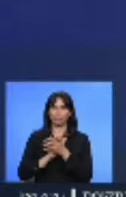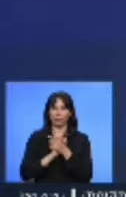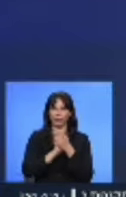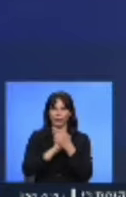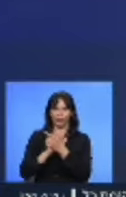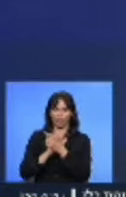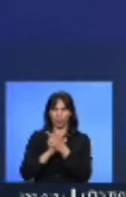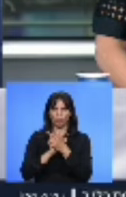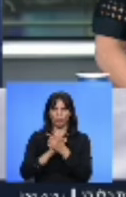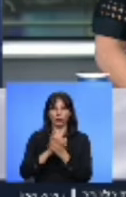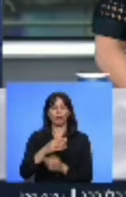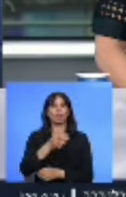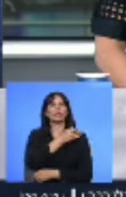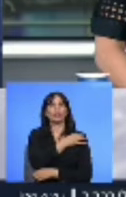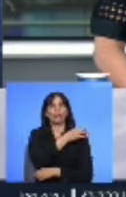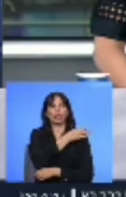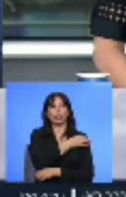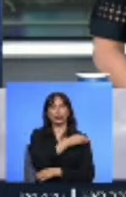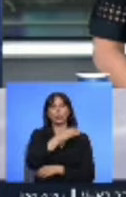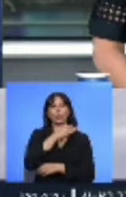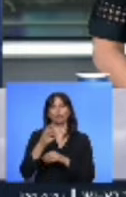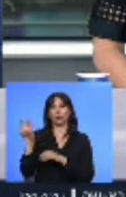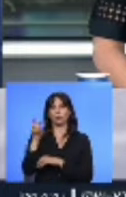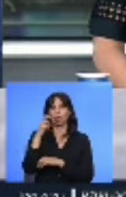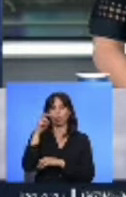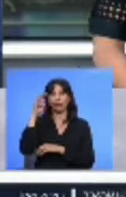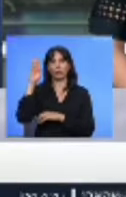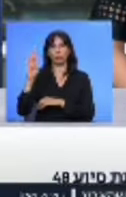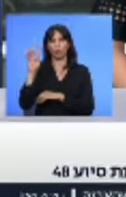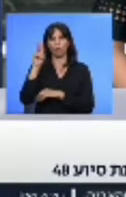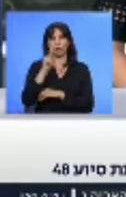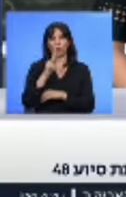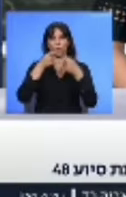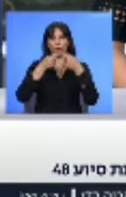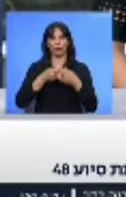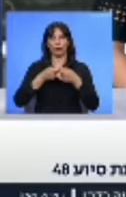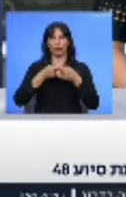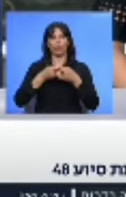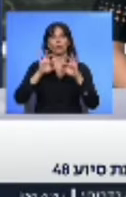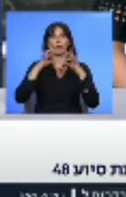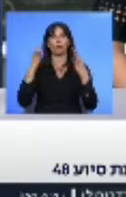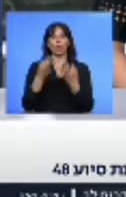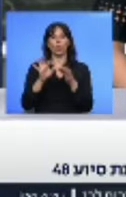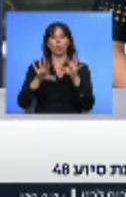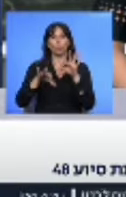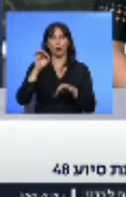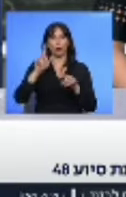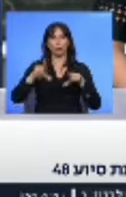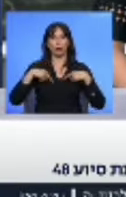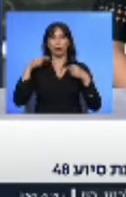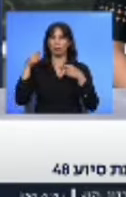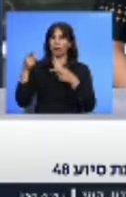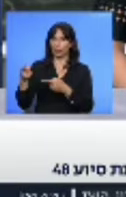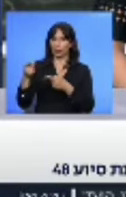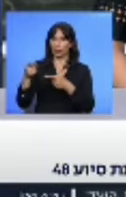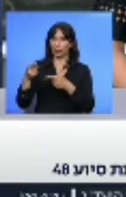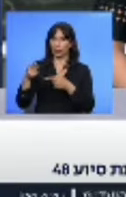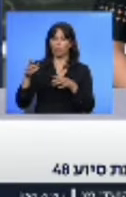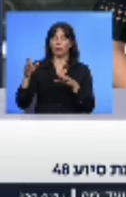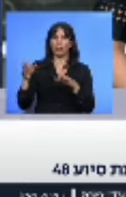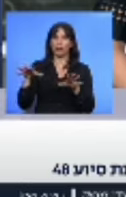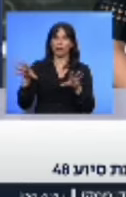אלוף במיל בועז קוקיה, חבר בפורום בוחרים בחיים. אתם ועד כאן הייתם בהחלט שותפים